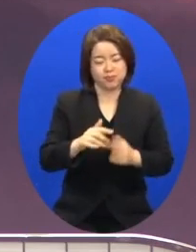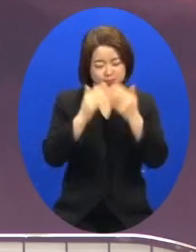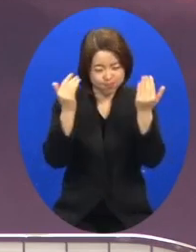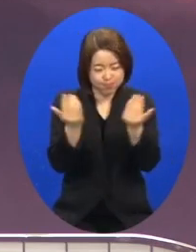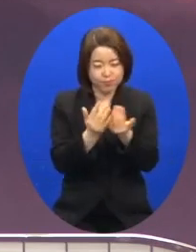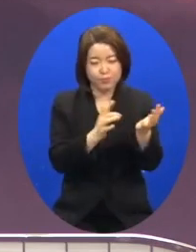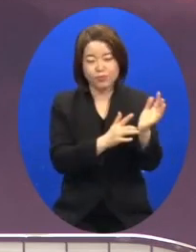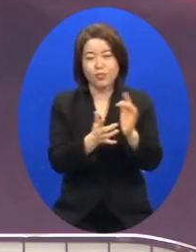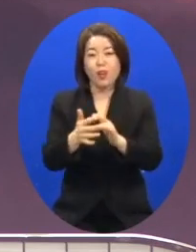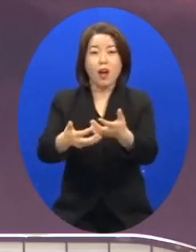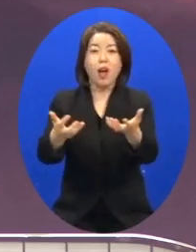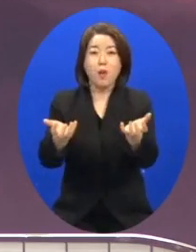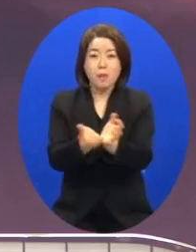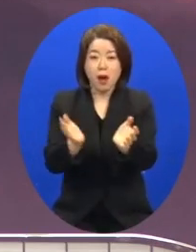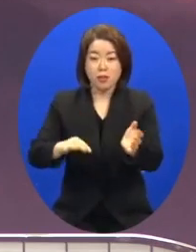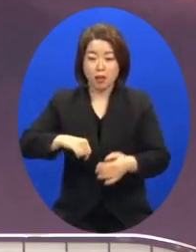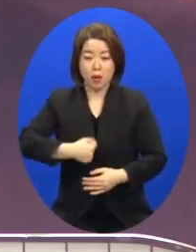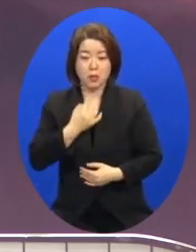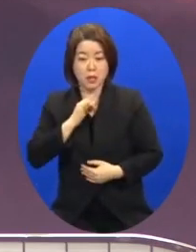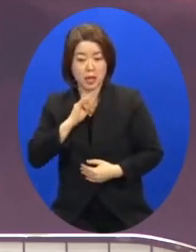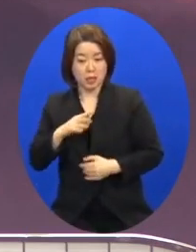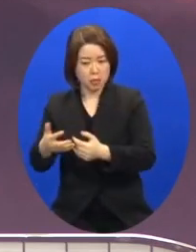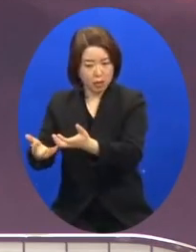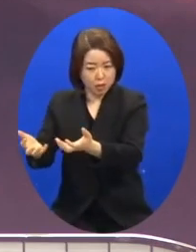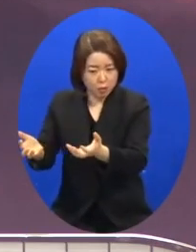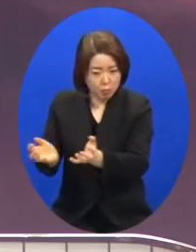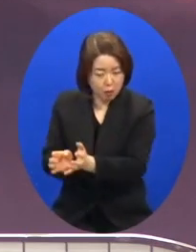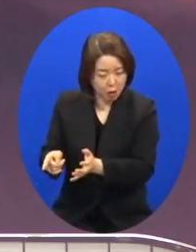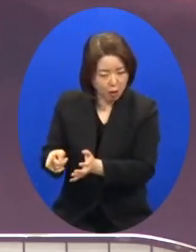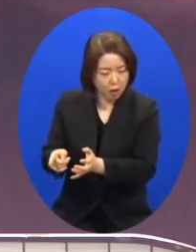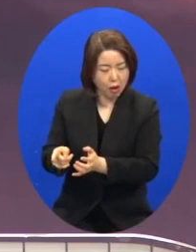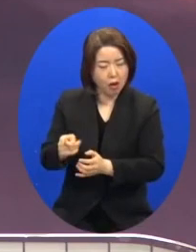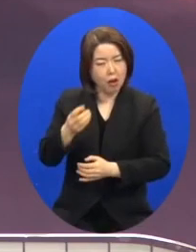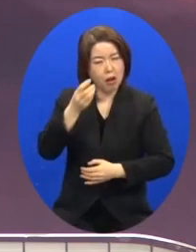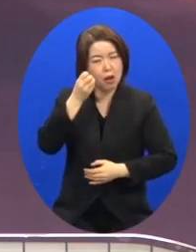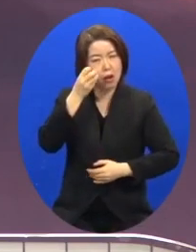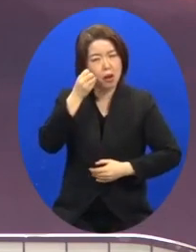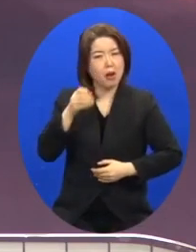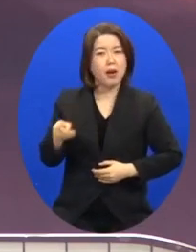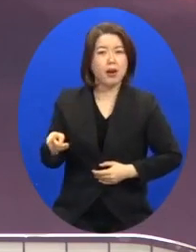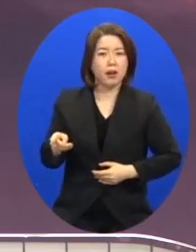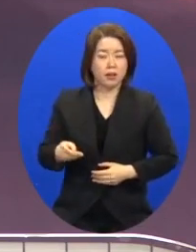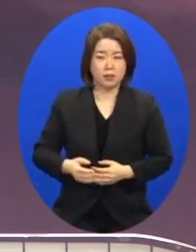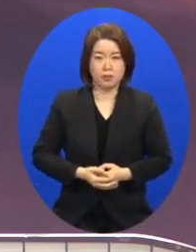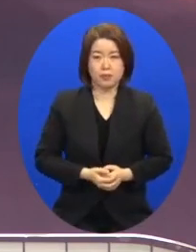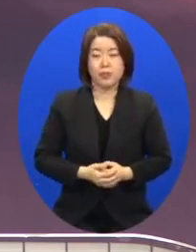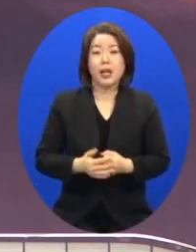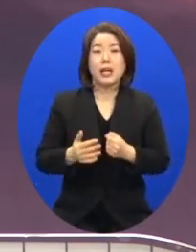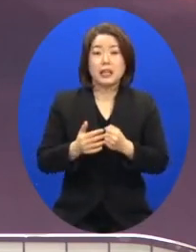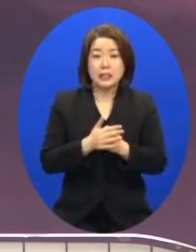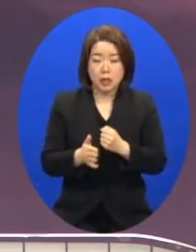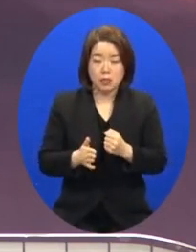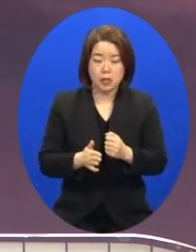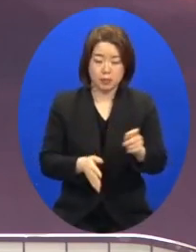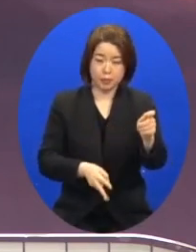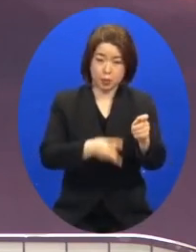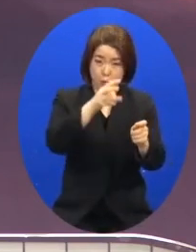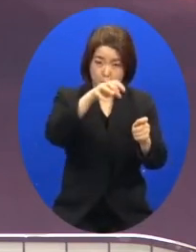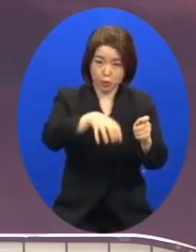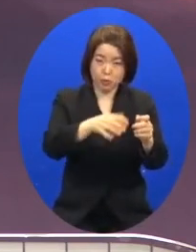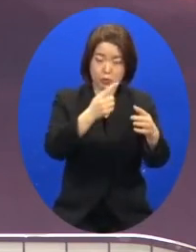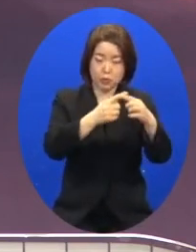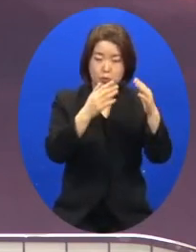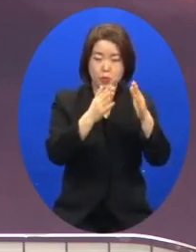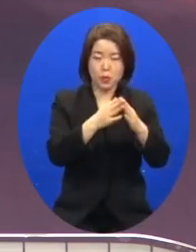데 자기들만 예수 바라고 하는거 보니까 이 사람들도 대단히 문제가 많은 사람 하던 고린도 교회의 이런 내